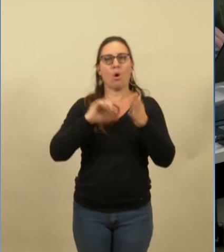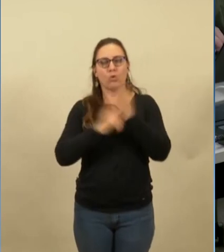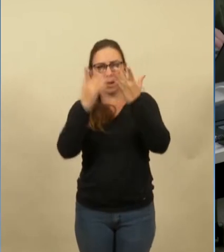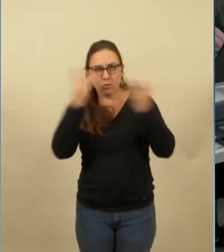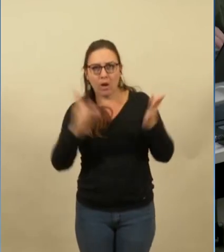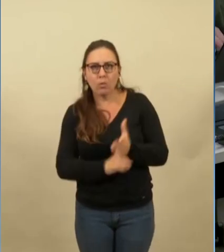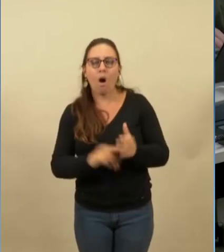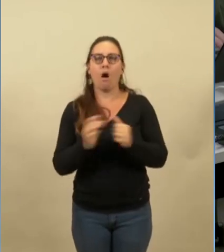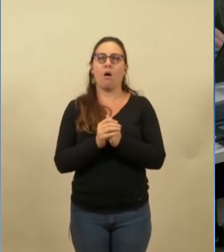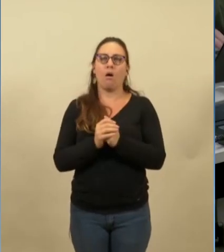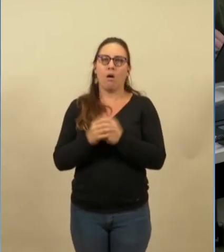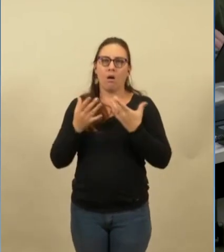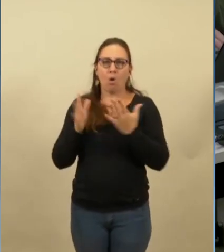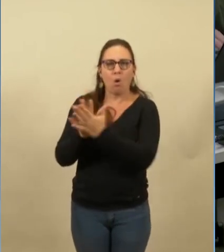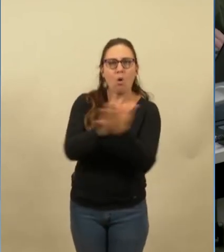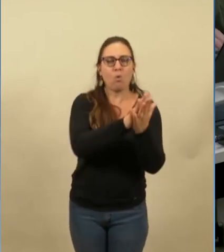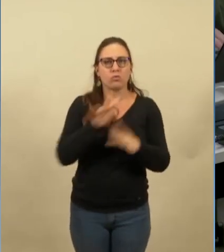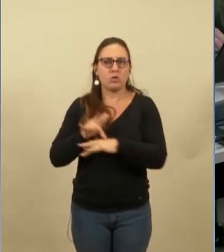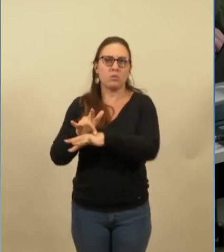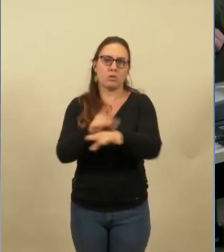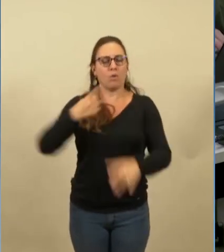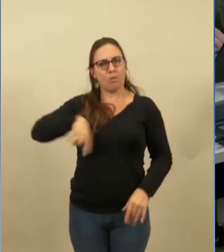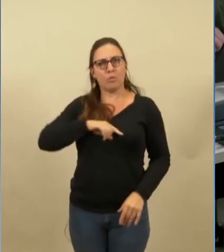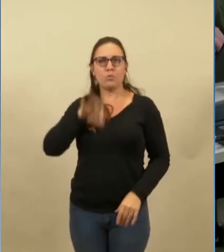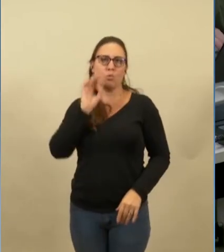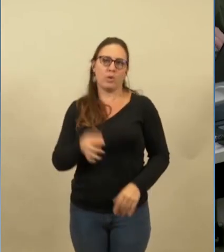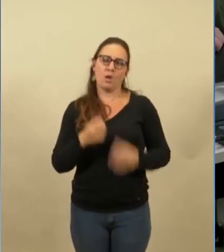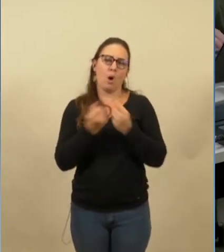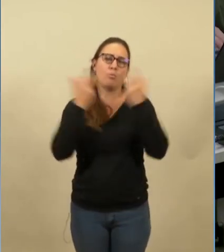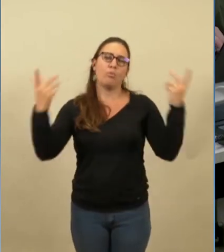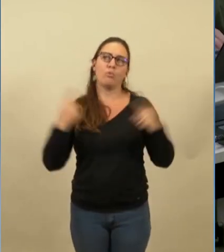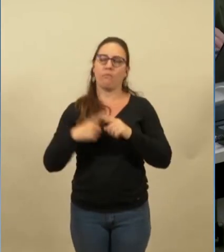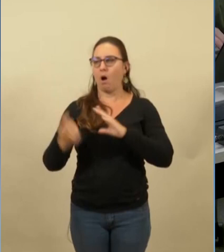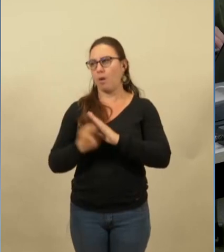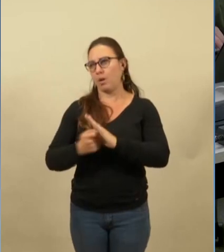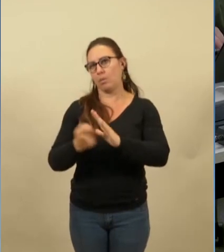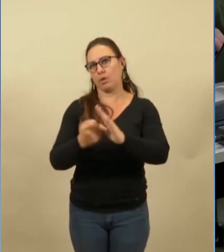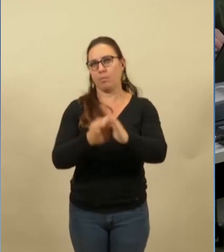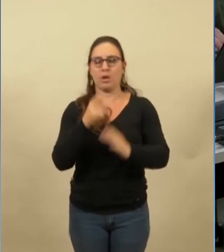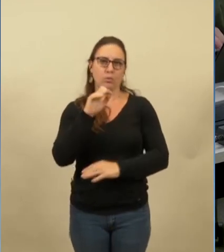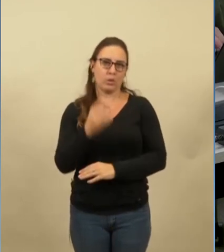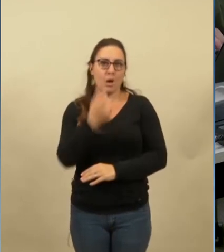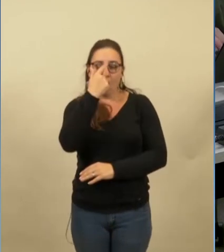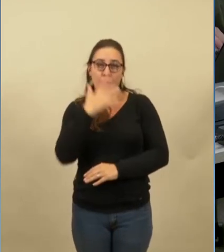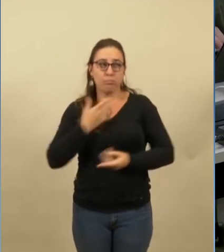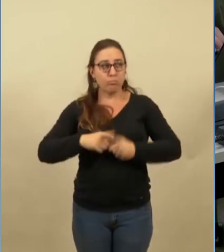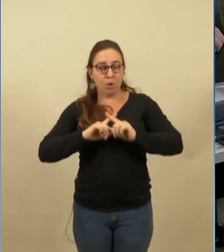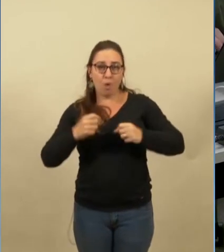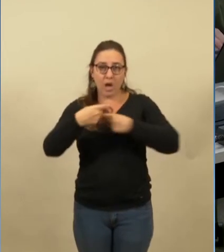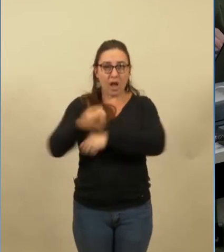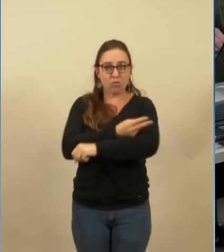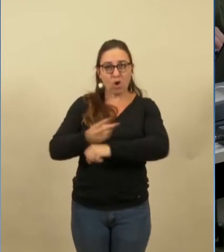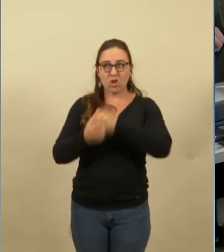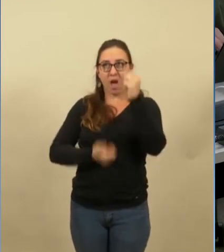culturel de la je contracte le sensible etc etc mais nous y sommes revenus à de nombreuses reprises et il ne semble il ne me semble pas constituer un danger pour